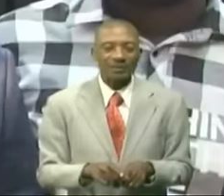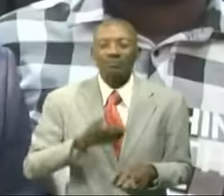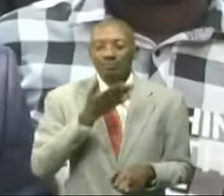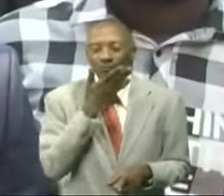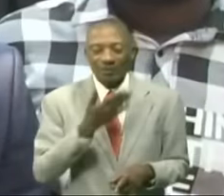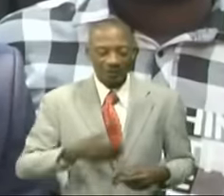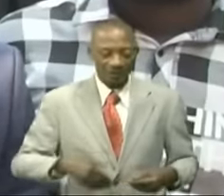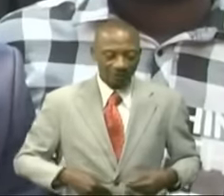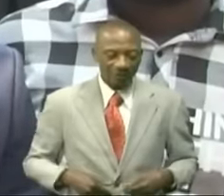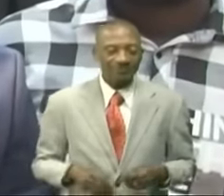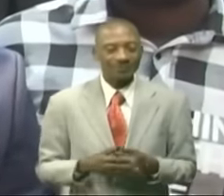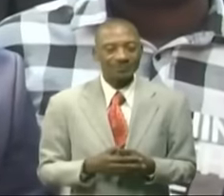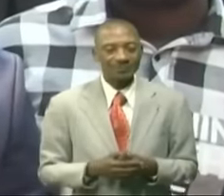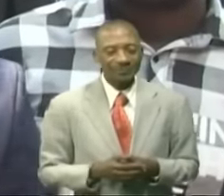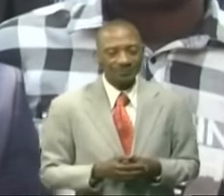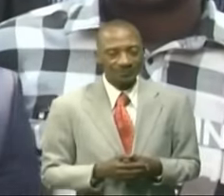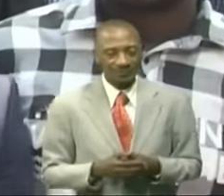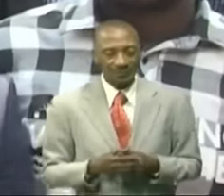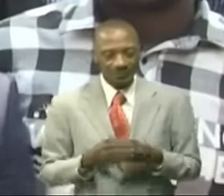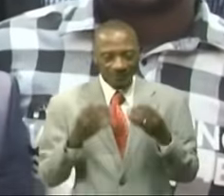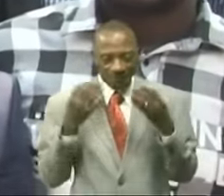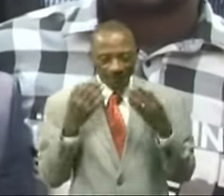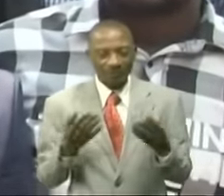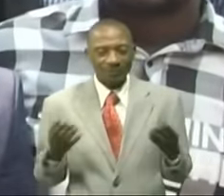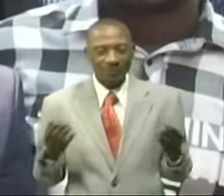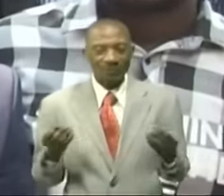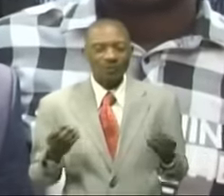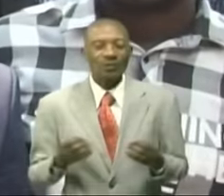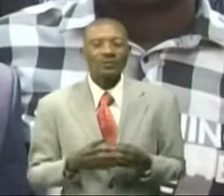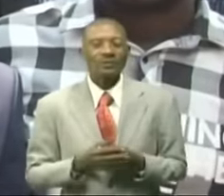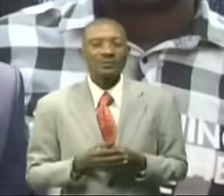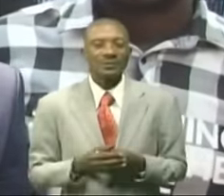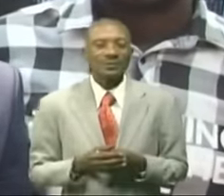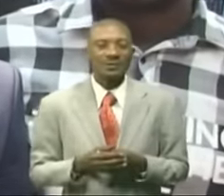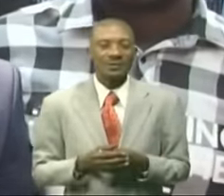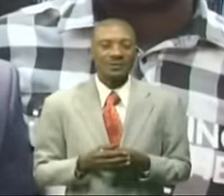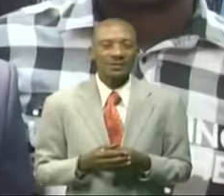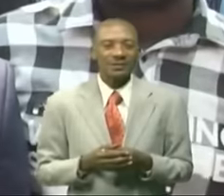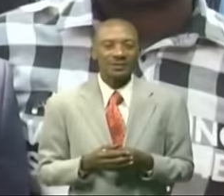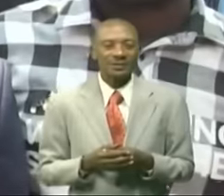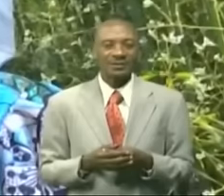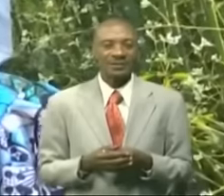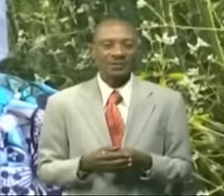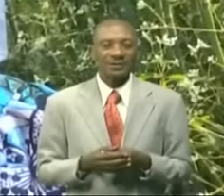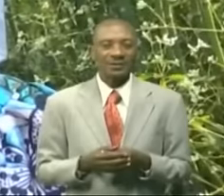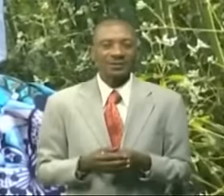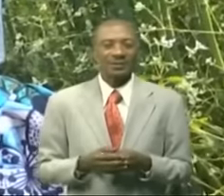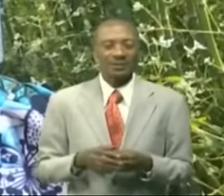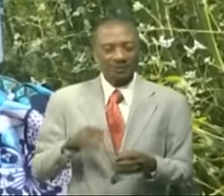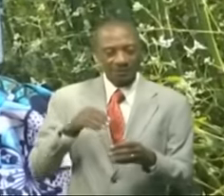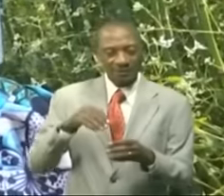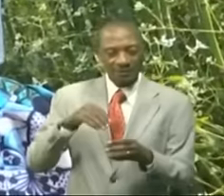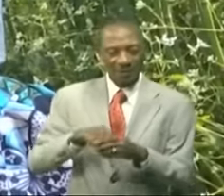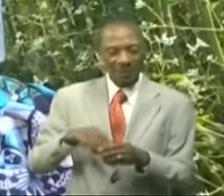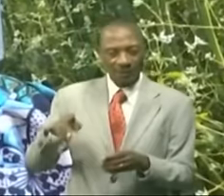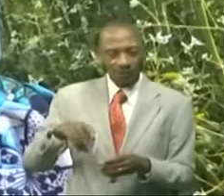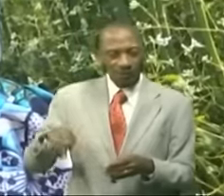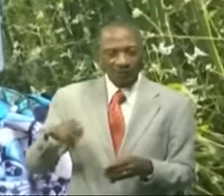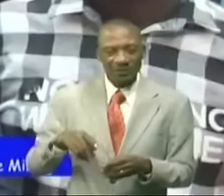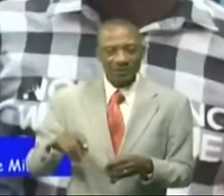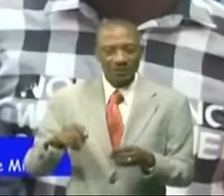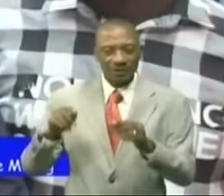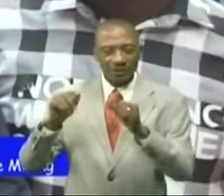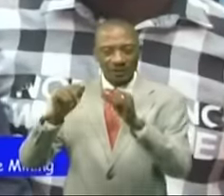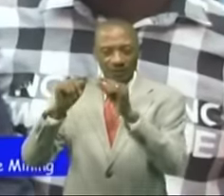violées par l'employé. Mais notamment aussi, il y a une deuxième catégorie de problèmes qui sont beaucoup plus liés